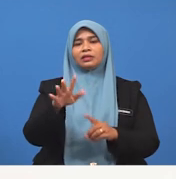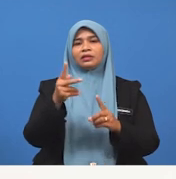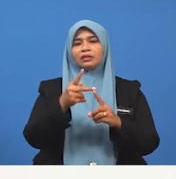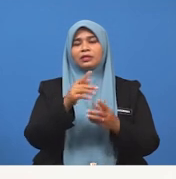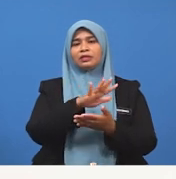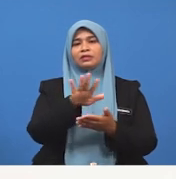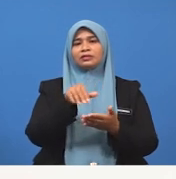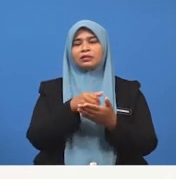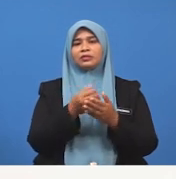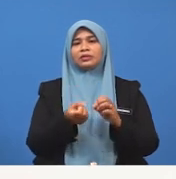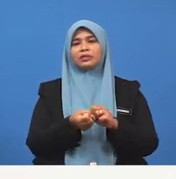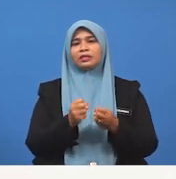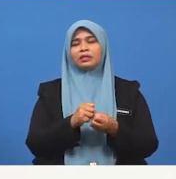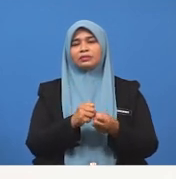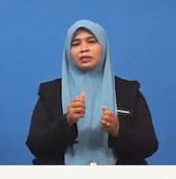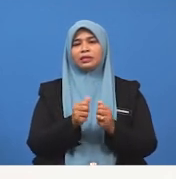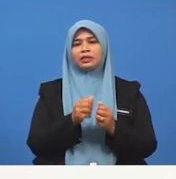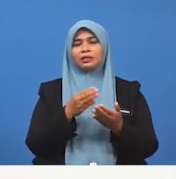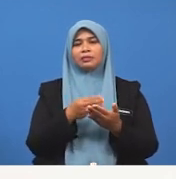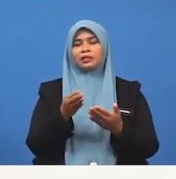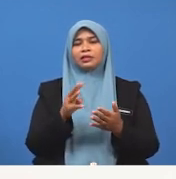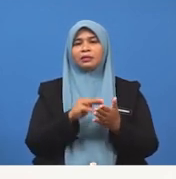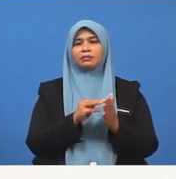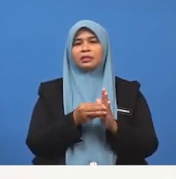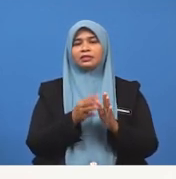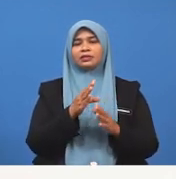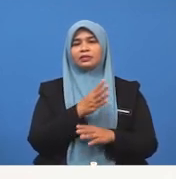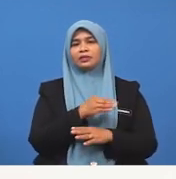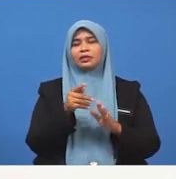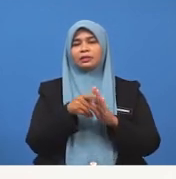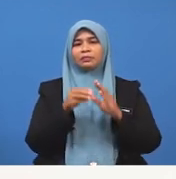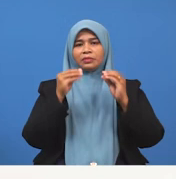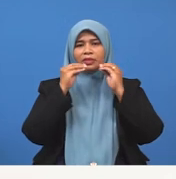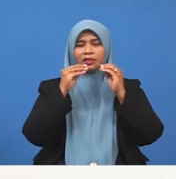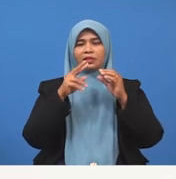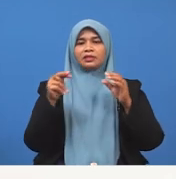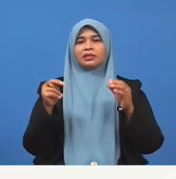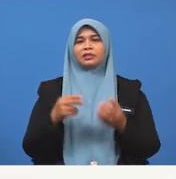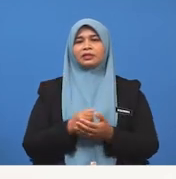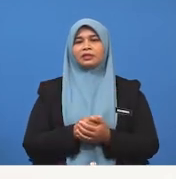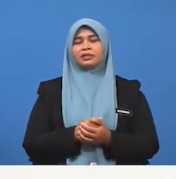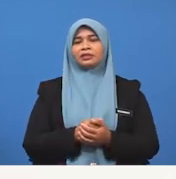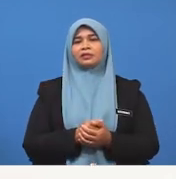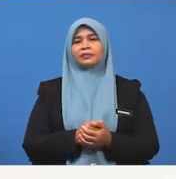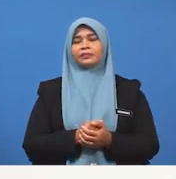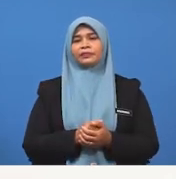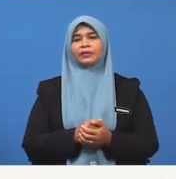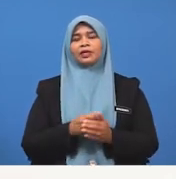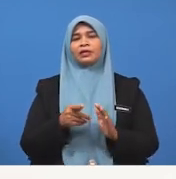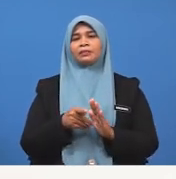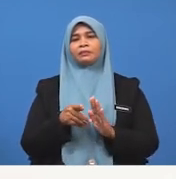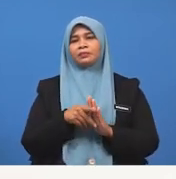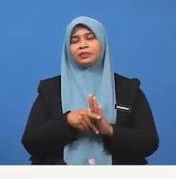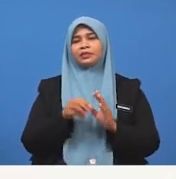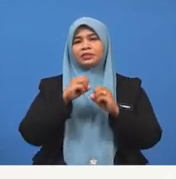memberikan maksud dan pengajaran secara umum atau terperinci penjelasan